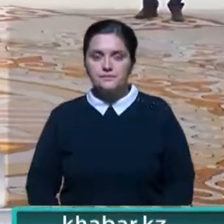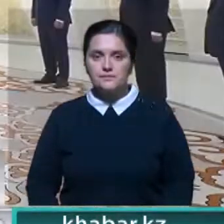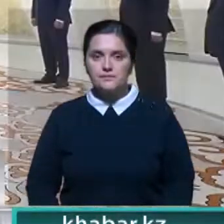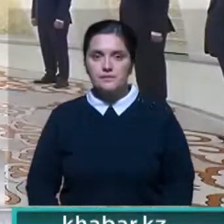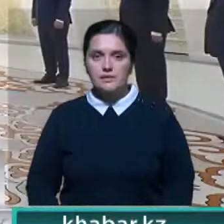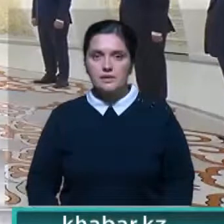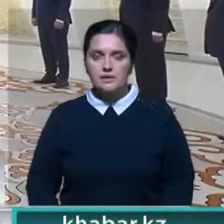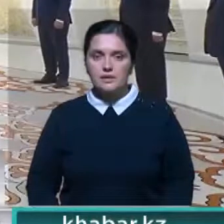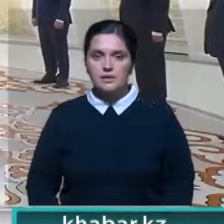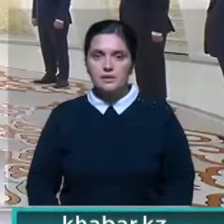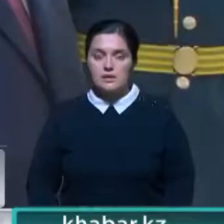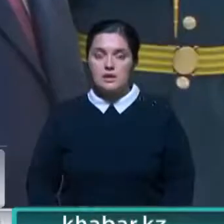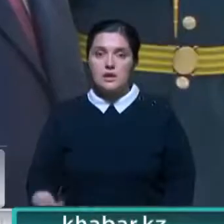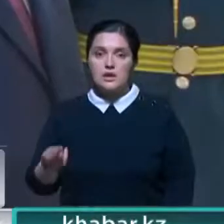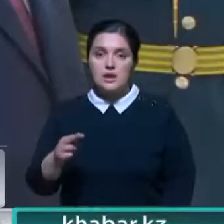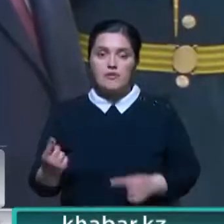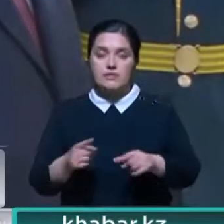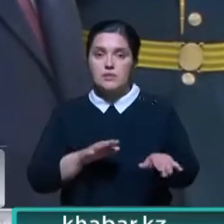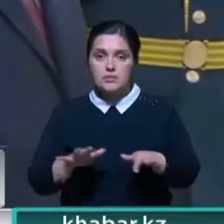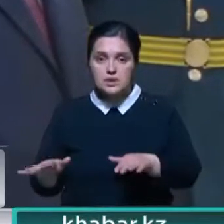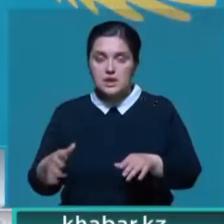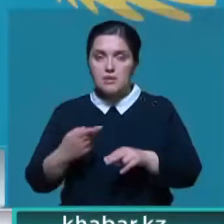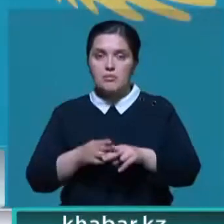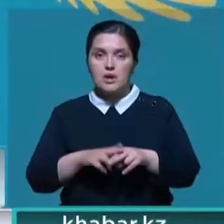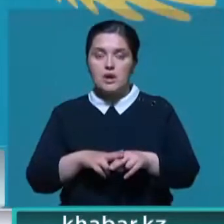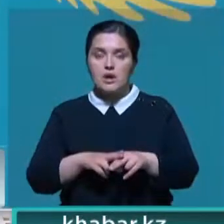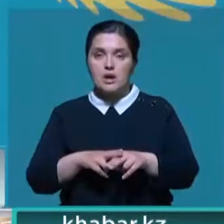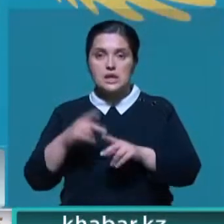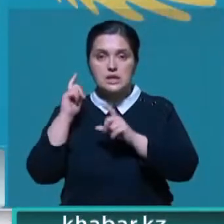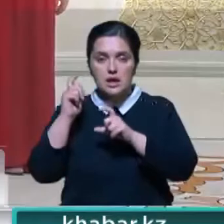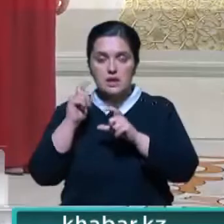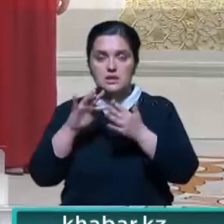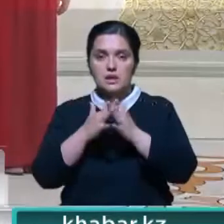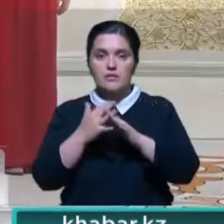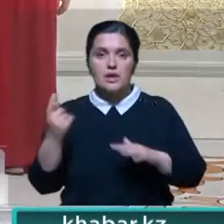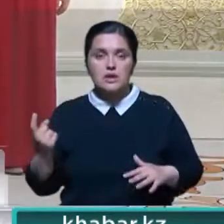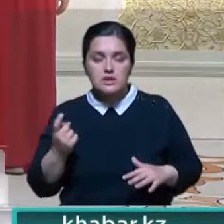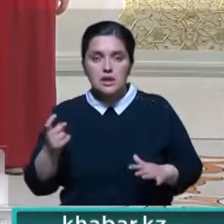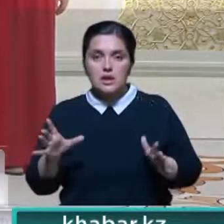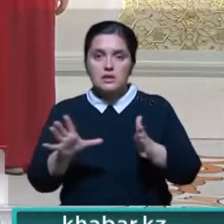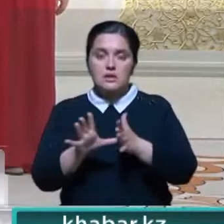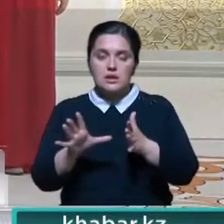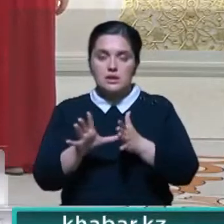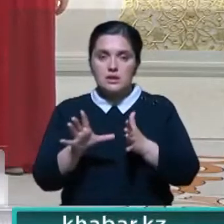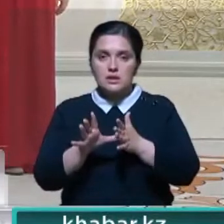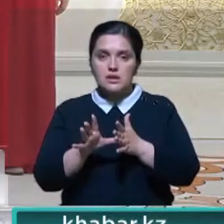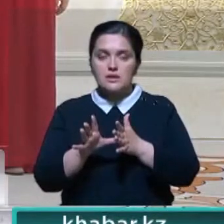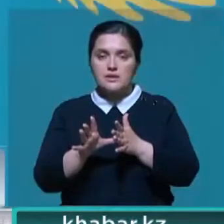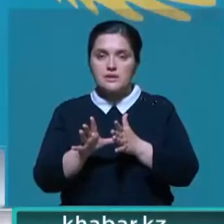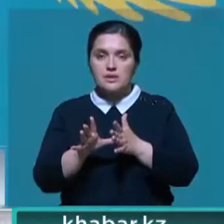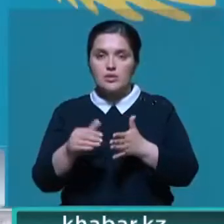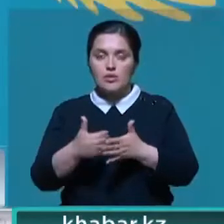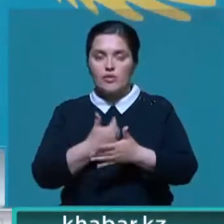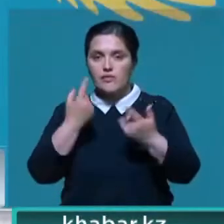Отмечаю значительный потенциал для взаимодействия в сферах транспорта и логистики, сельского хозяйства, энергетики, возобновляемых источников энергии,